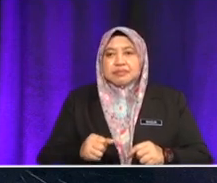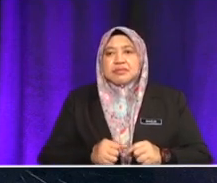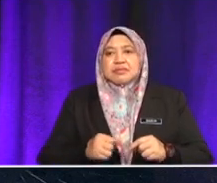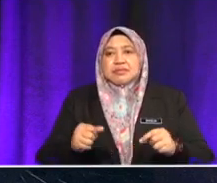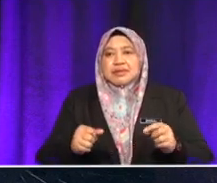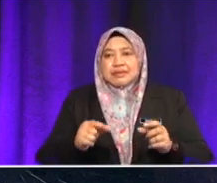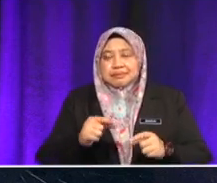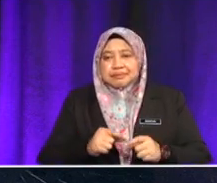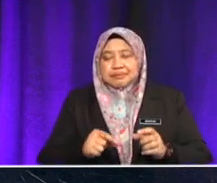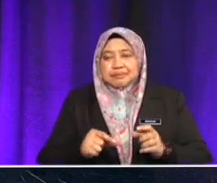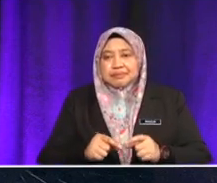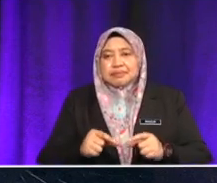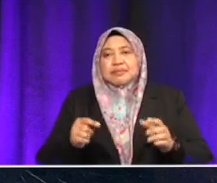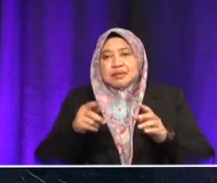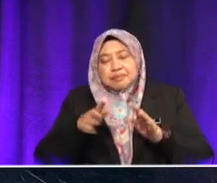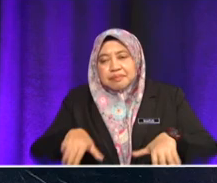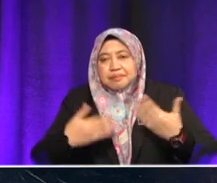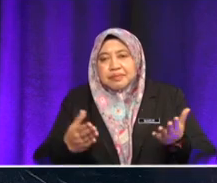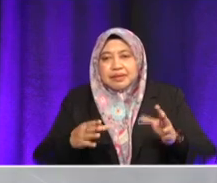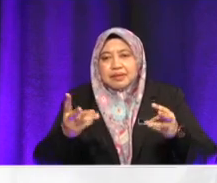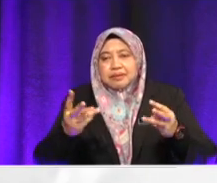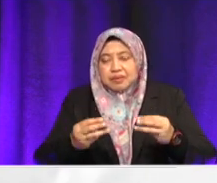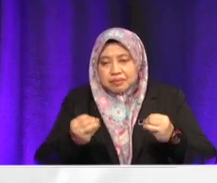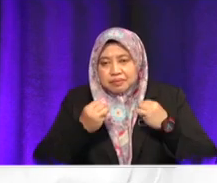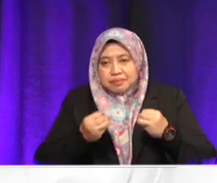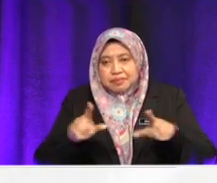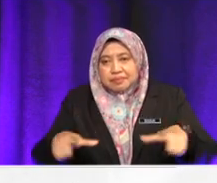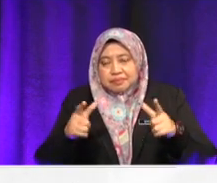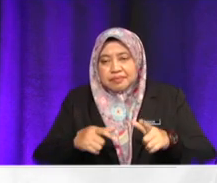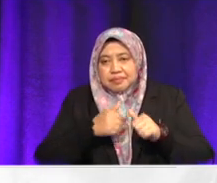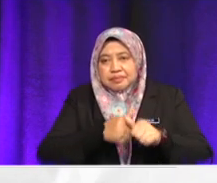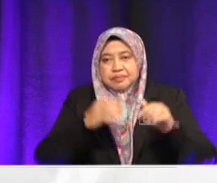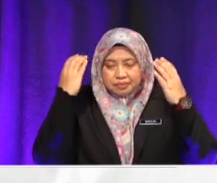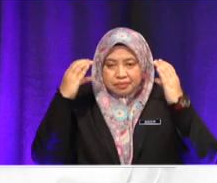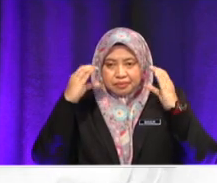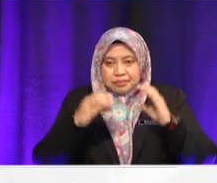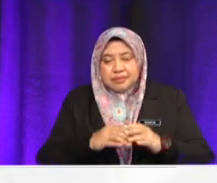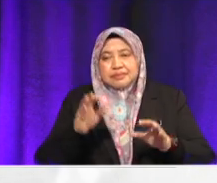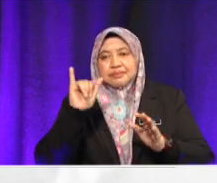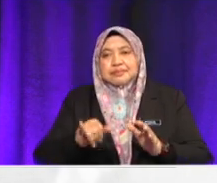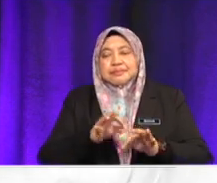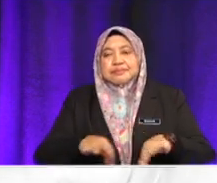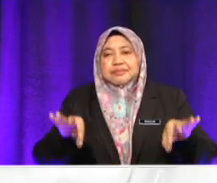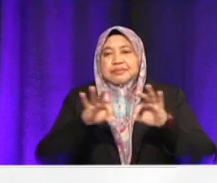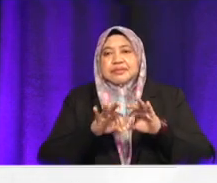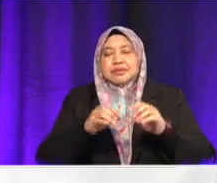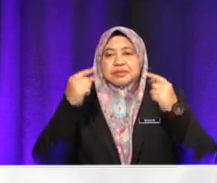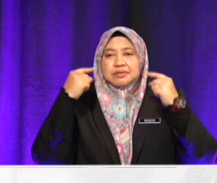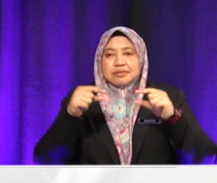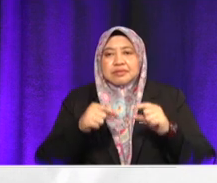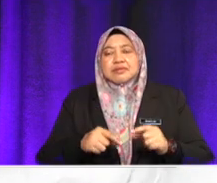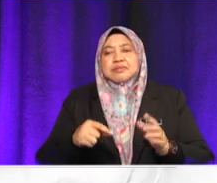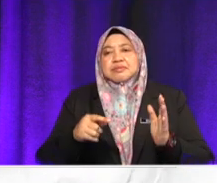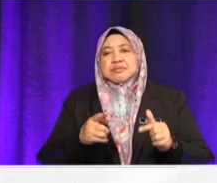itu maksudnya terpulang Kepada Guru bagaimana hendak melaksanakan ini yang penting guru pada permulaannya